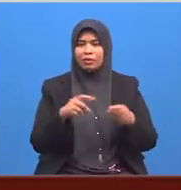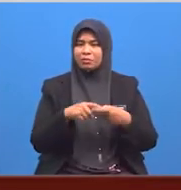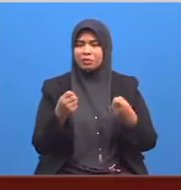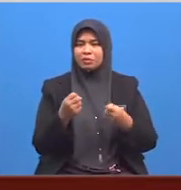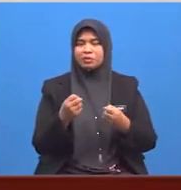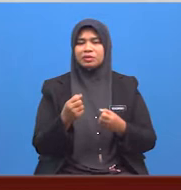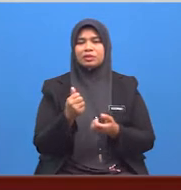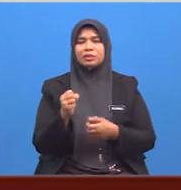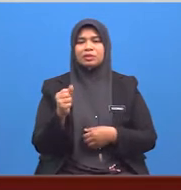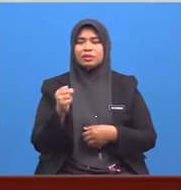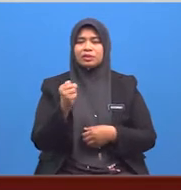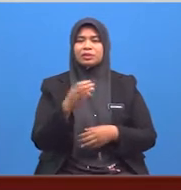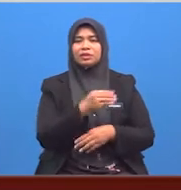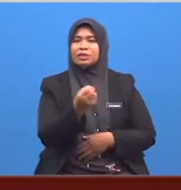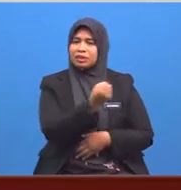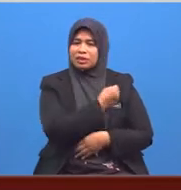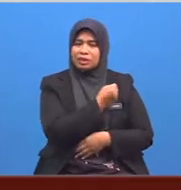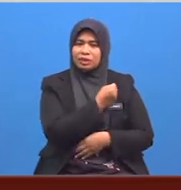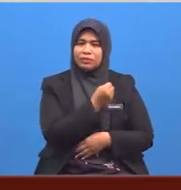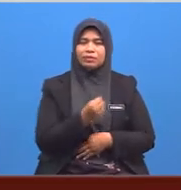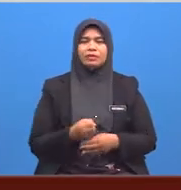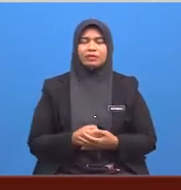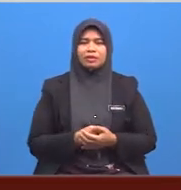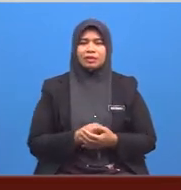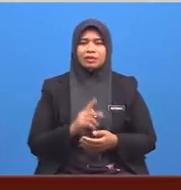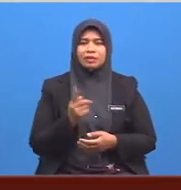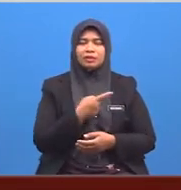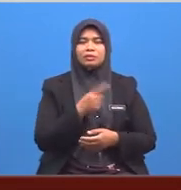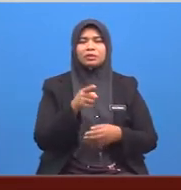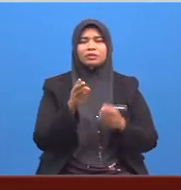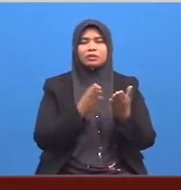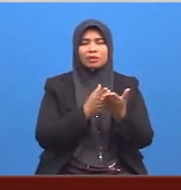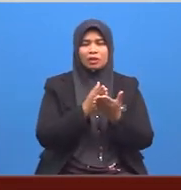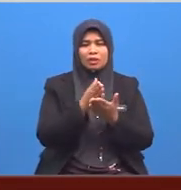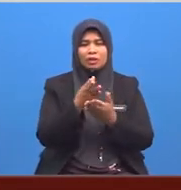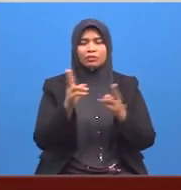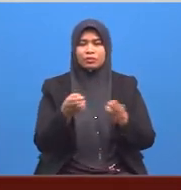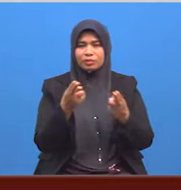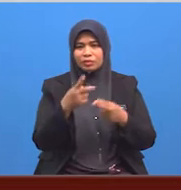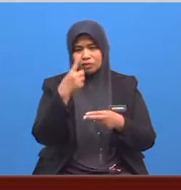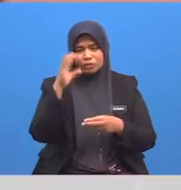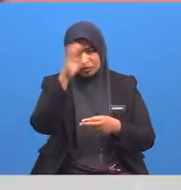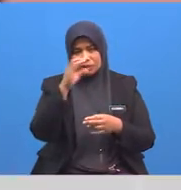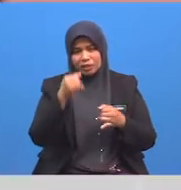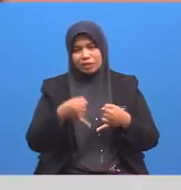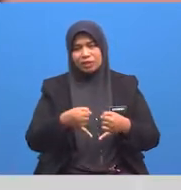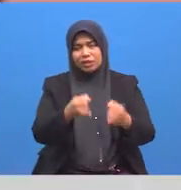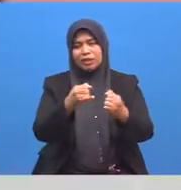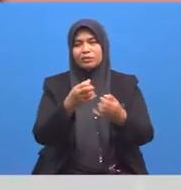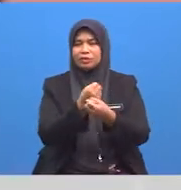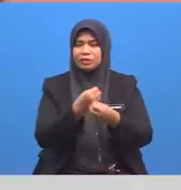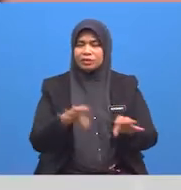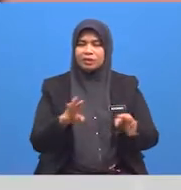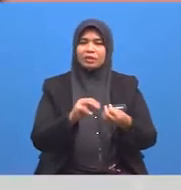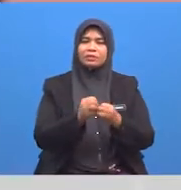asa dan menyerah kalah kita hendaklah terus berusaha mencari jalan untuk menyelesaikan